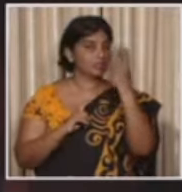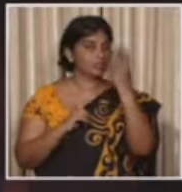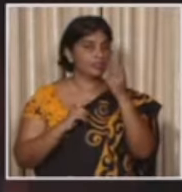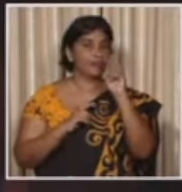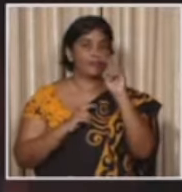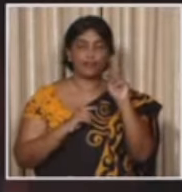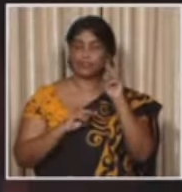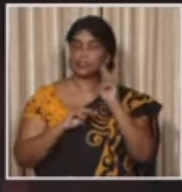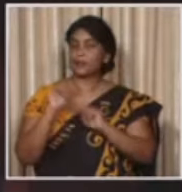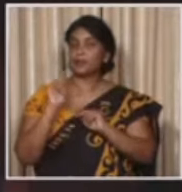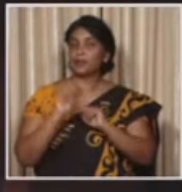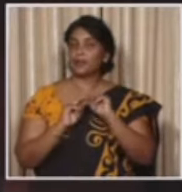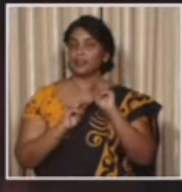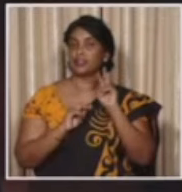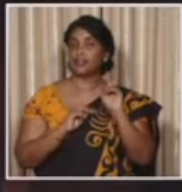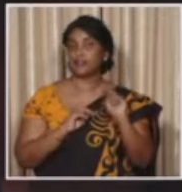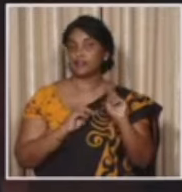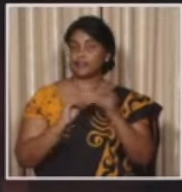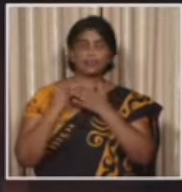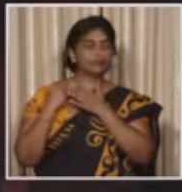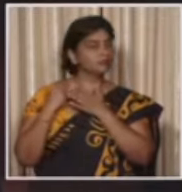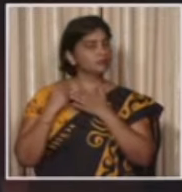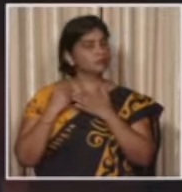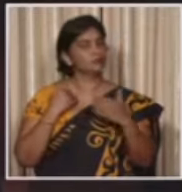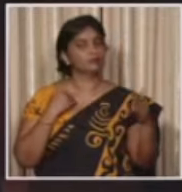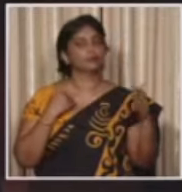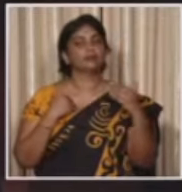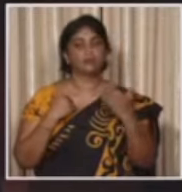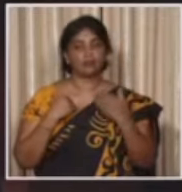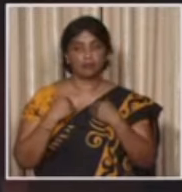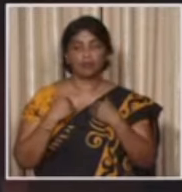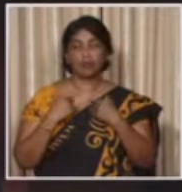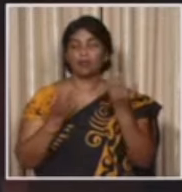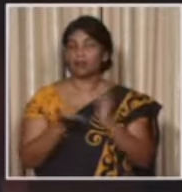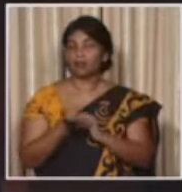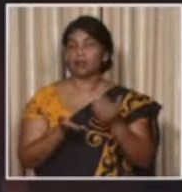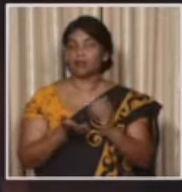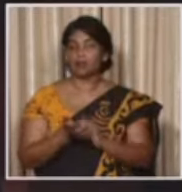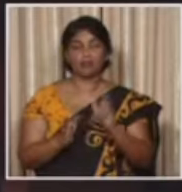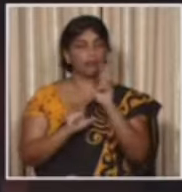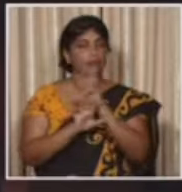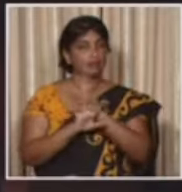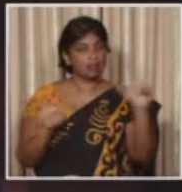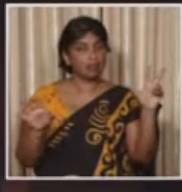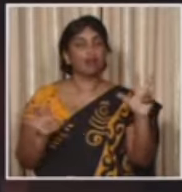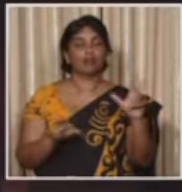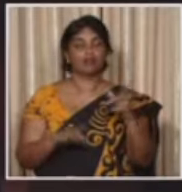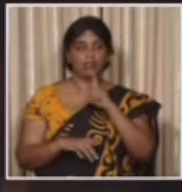2020 පෙබරවාරි 20 වෙනිදා ඉඳලා මම 18 වතාවක් කතා කළා.